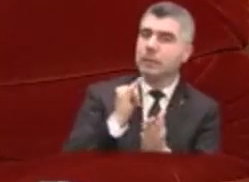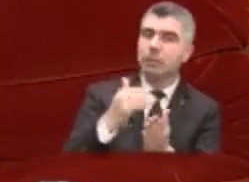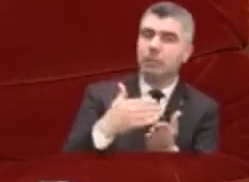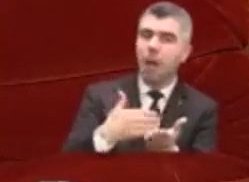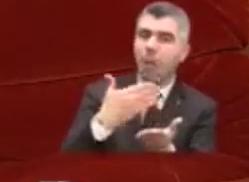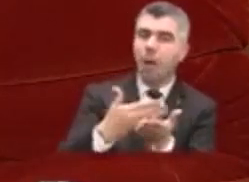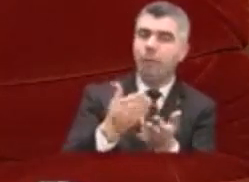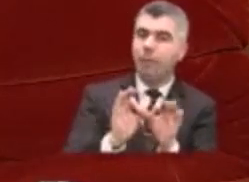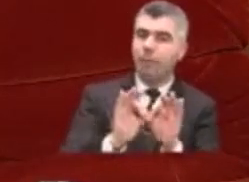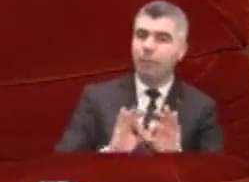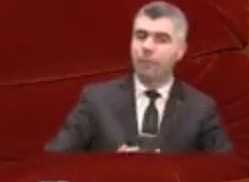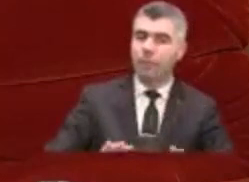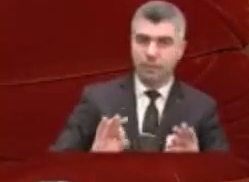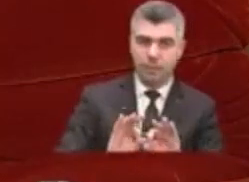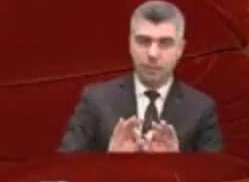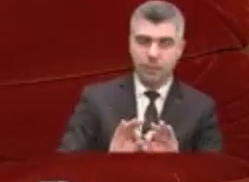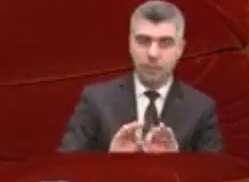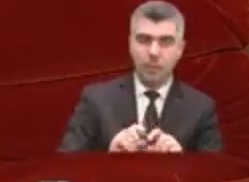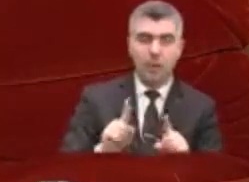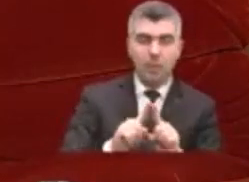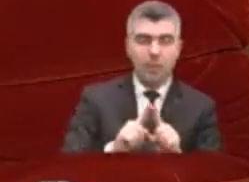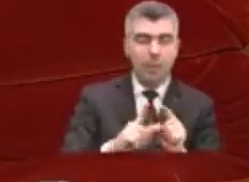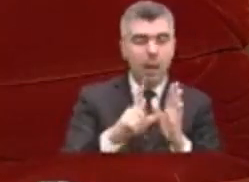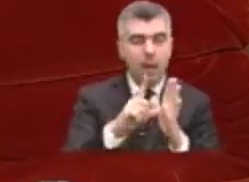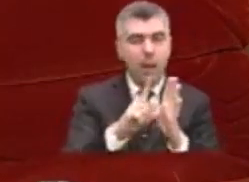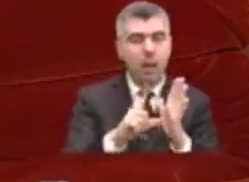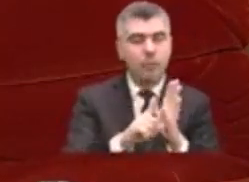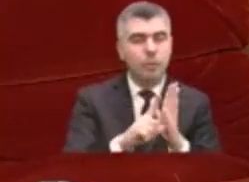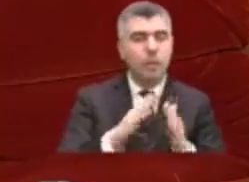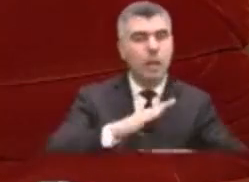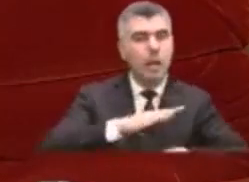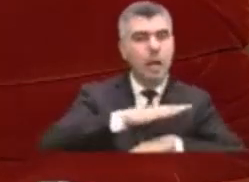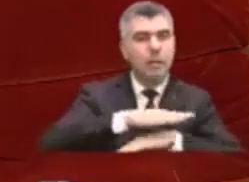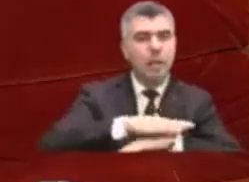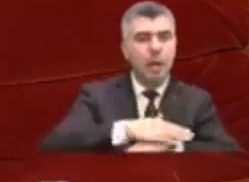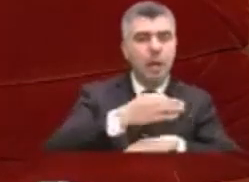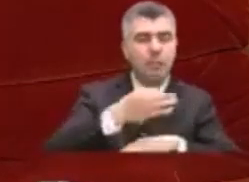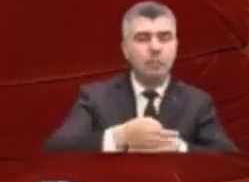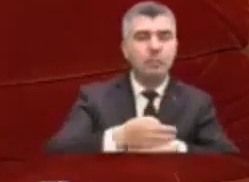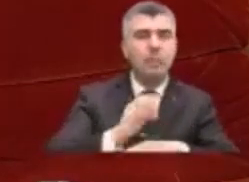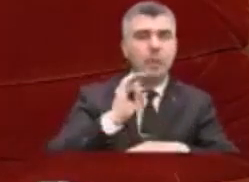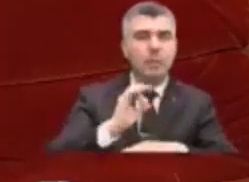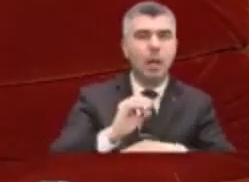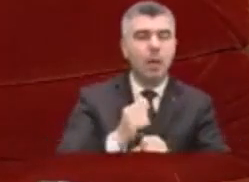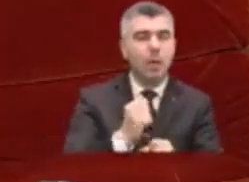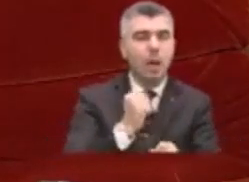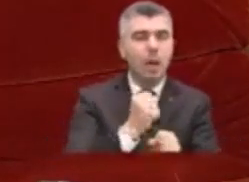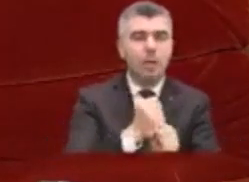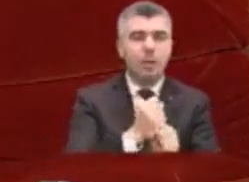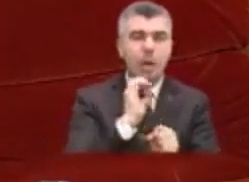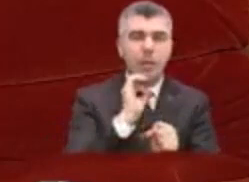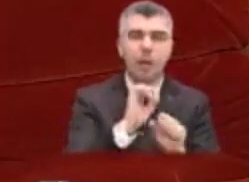وايضا بتطبيق احكام النصوص التشريعيه اللي هي عندها علاقه بهذا